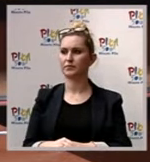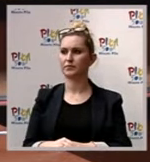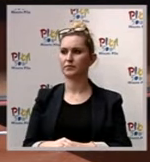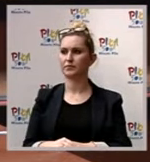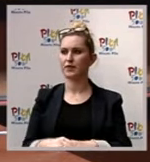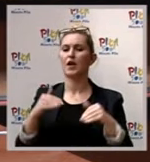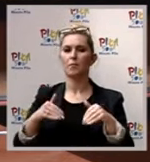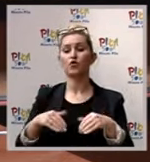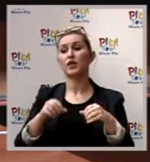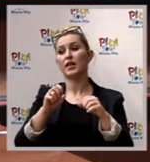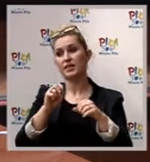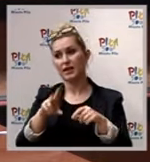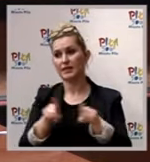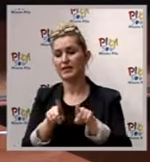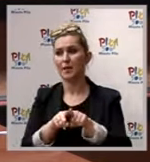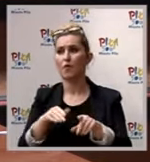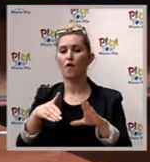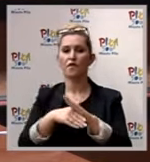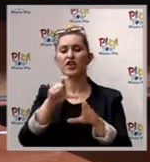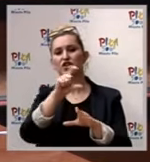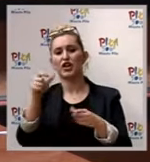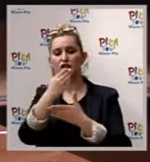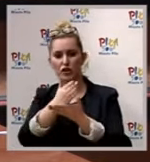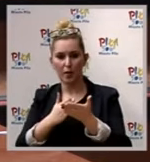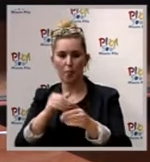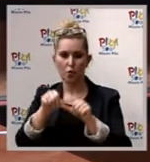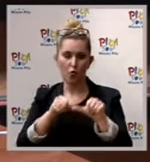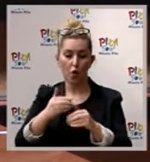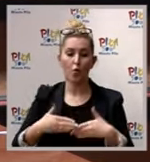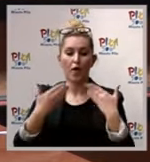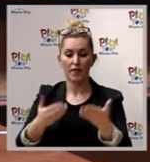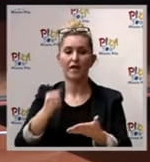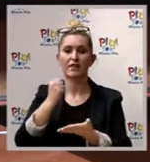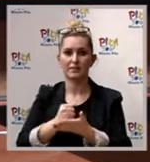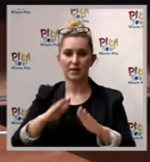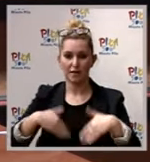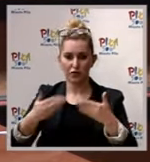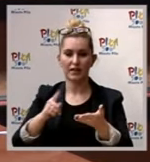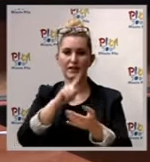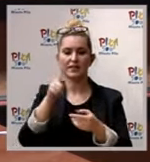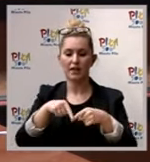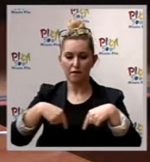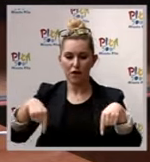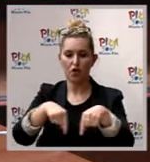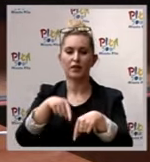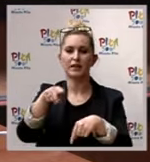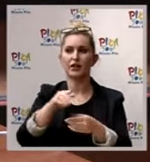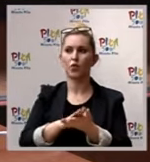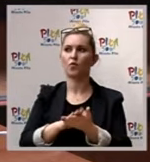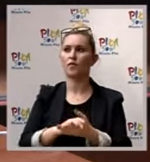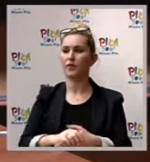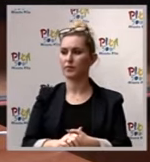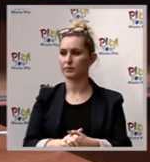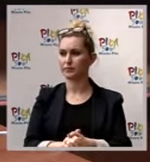okresach półrocznych na sesji Rady Miasta Piły sprawozdania z wykonania tej uchwały W związku z tym przedłożona